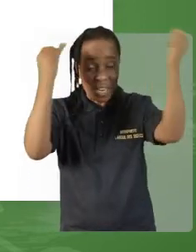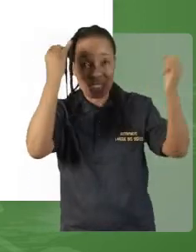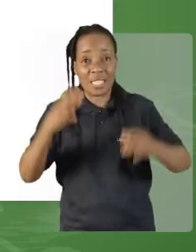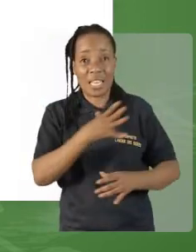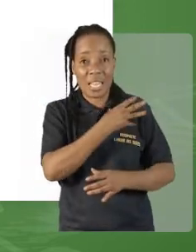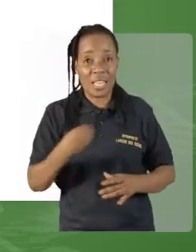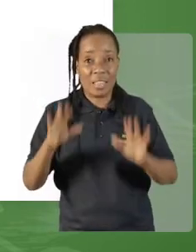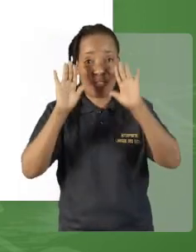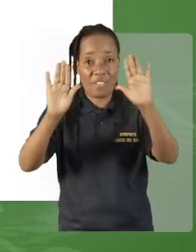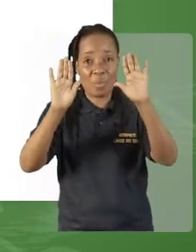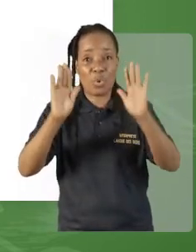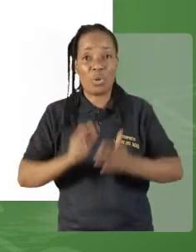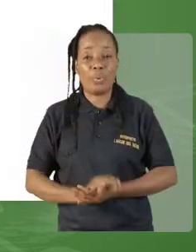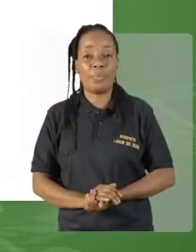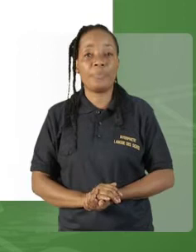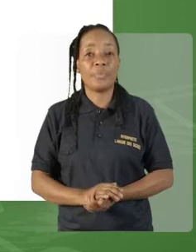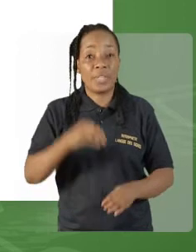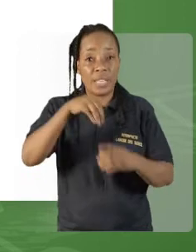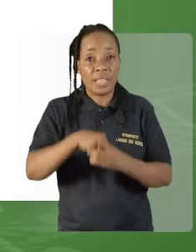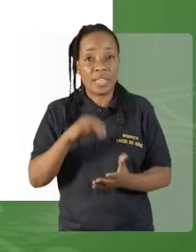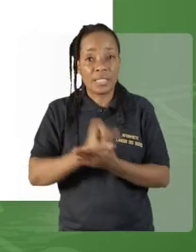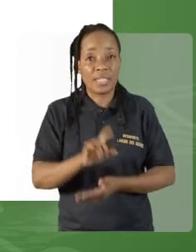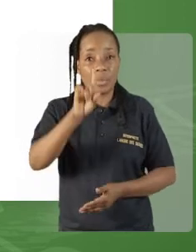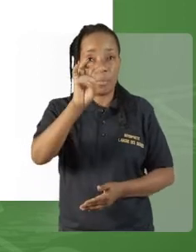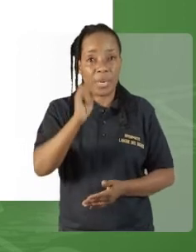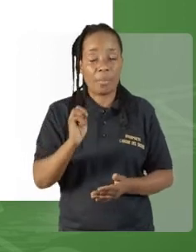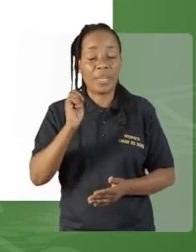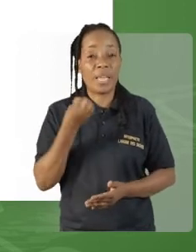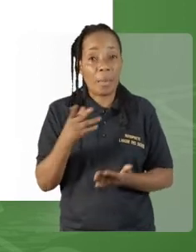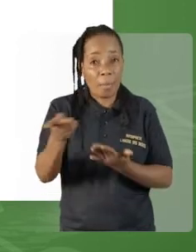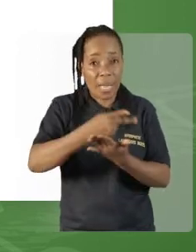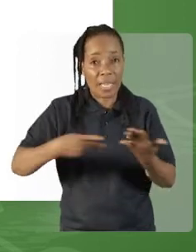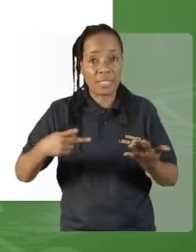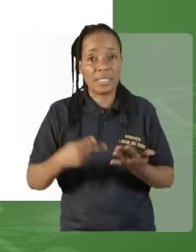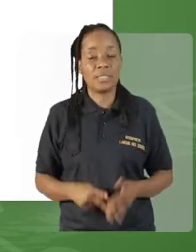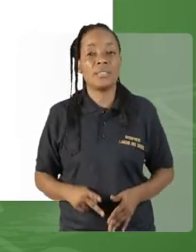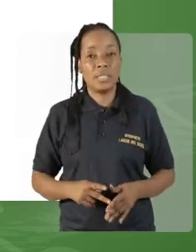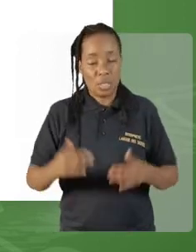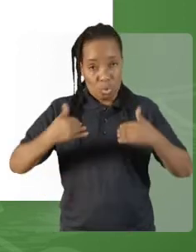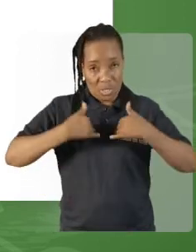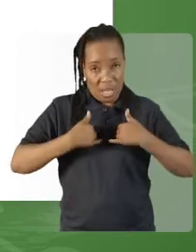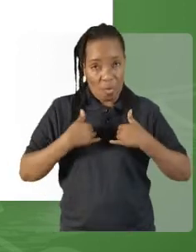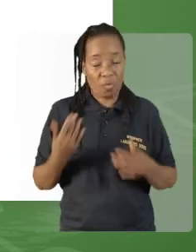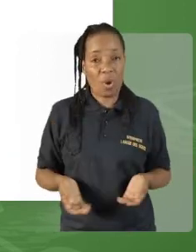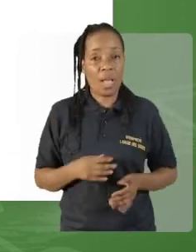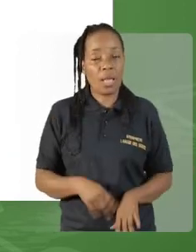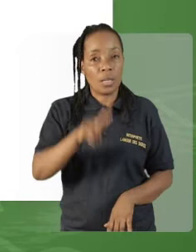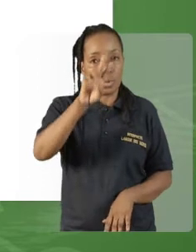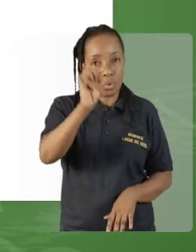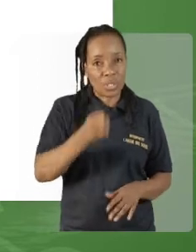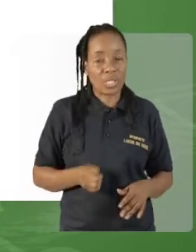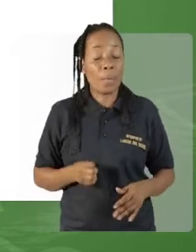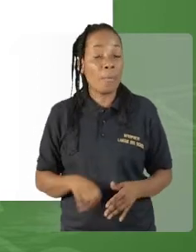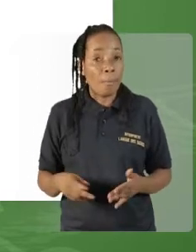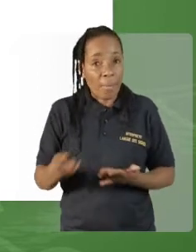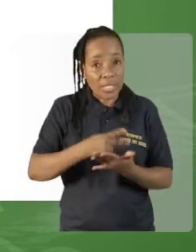À l'issue de cette première partie, nous verrons la deuxième partie de notre leçon qui s'intitule